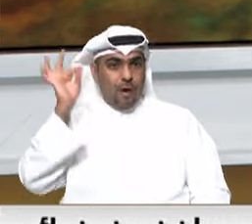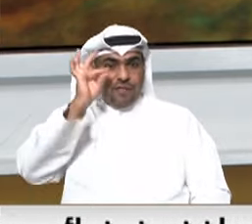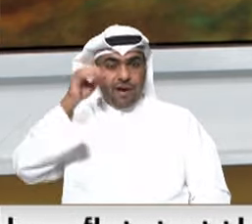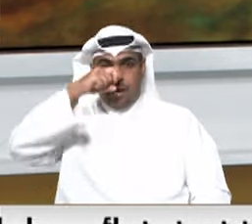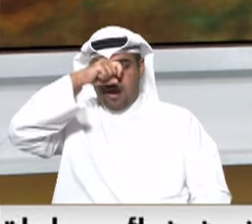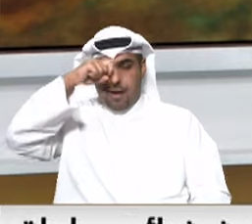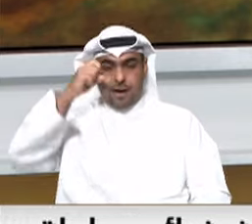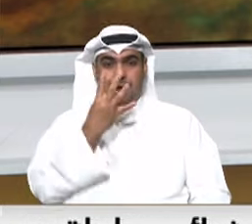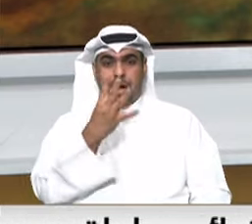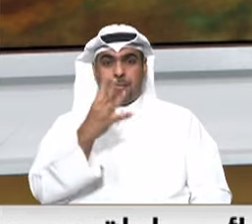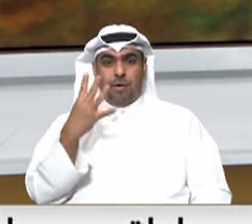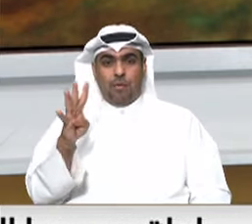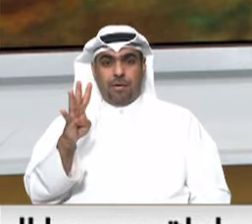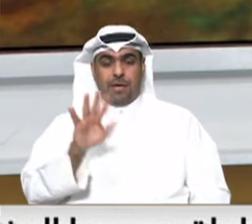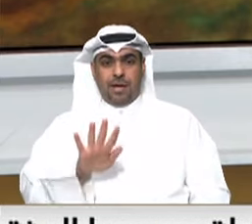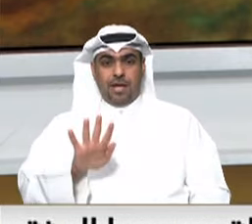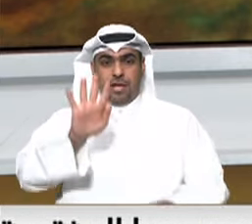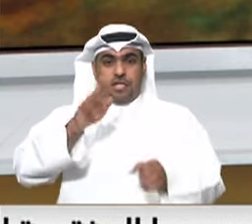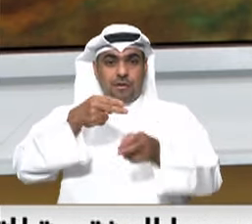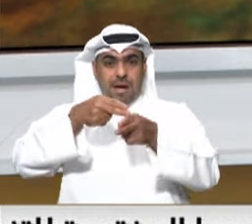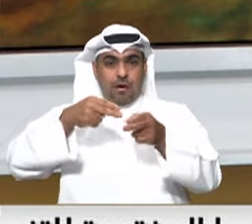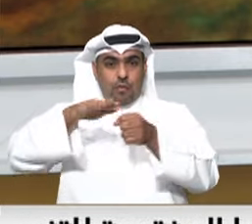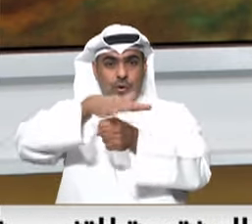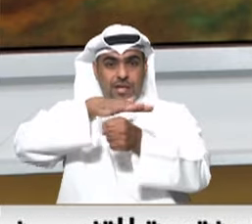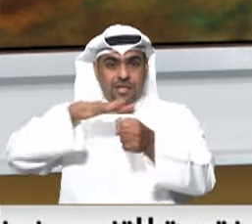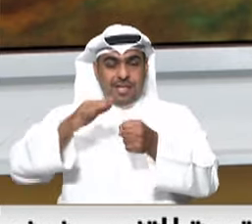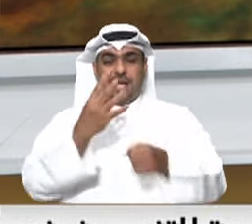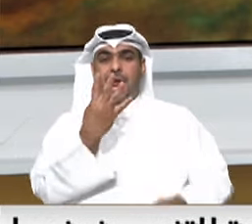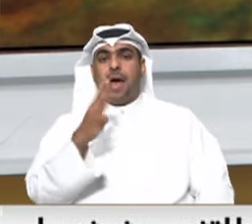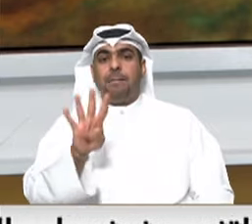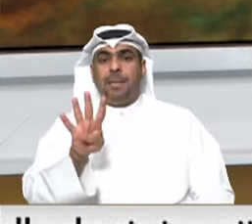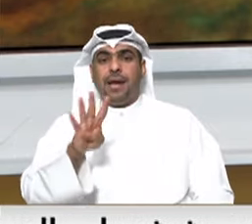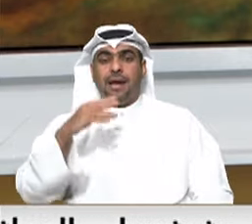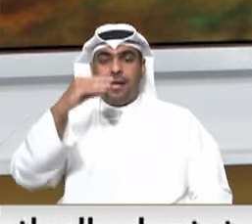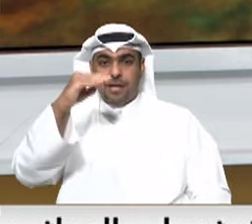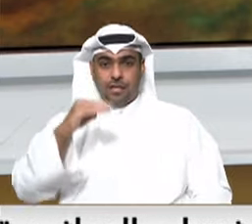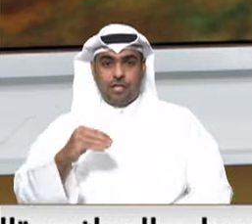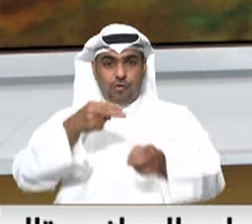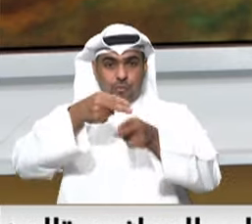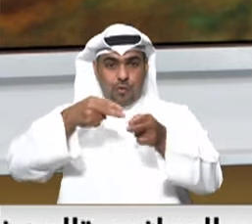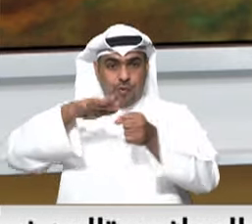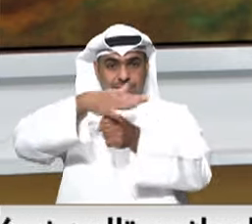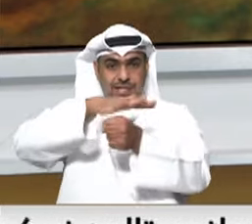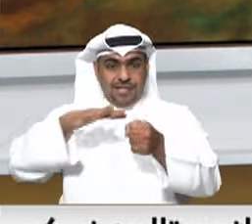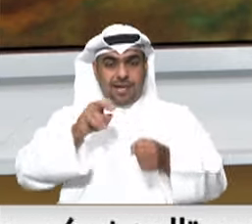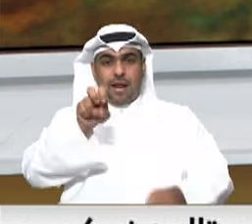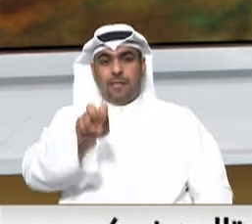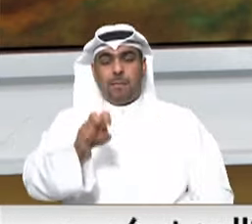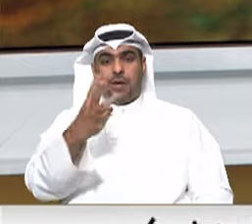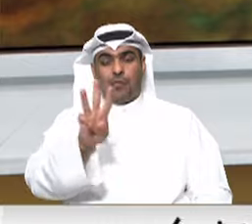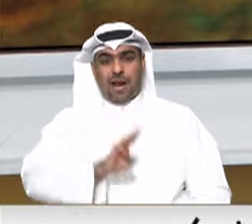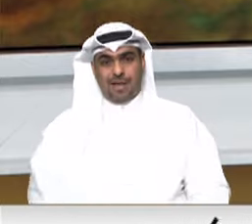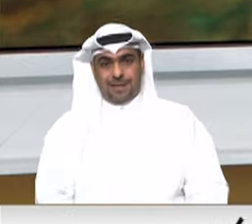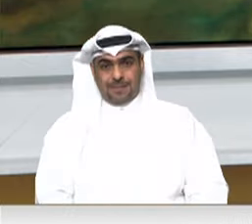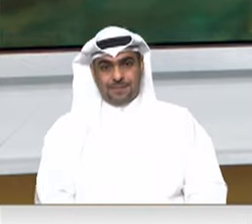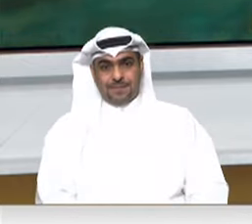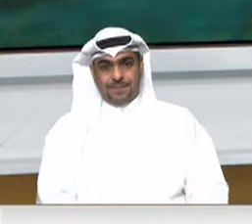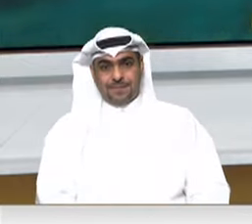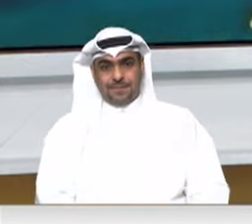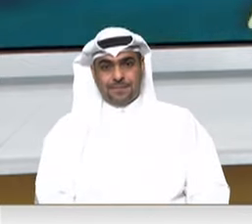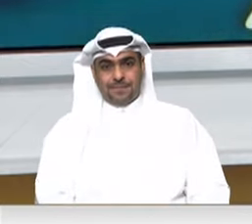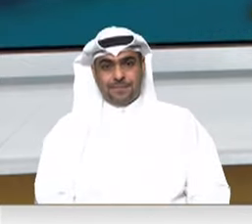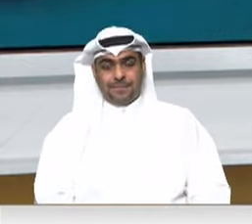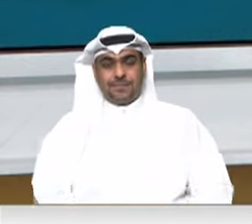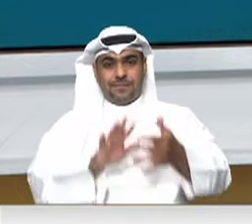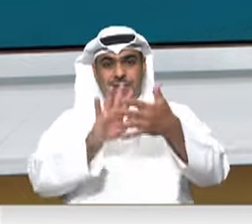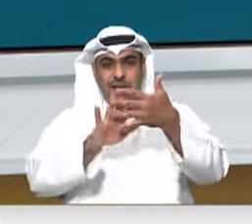درجة مئوية، في جزرنا الشمالية 40 درجة مئوية، والجزر الجنوبية 38 درجة مئوية. البحر